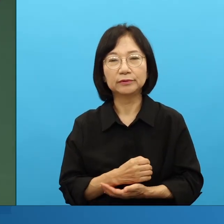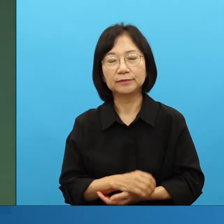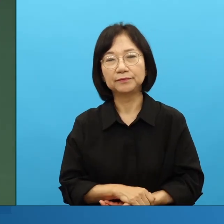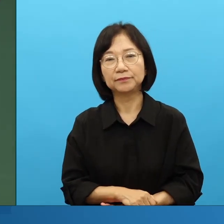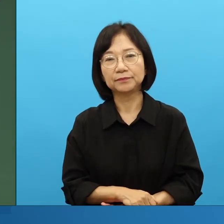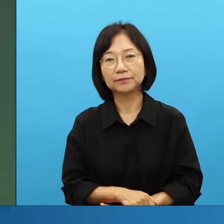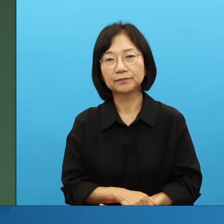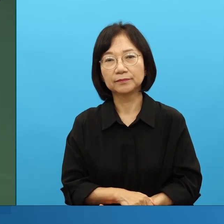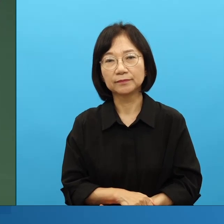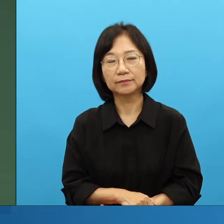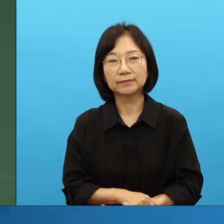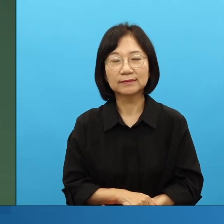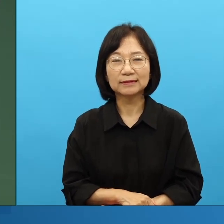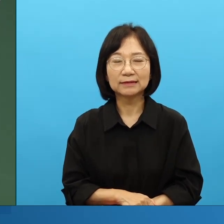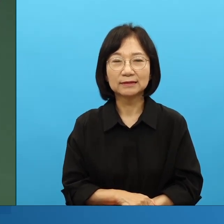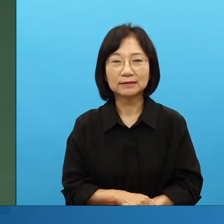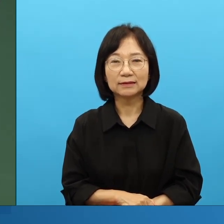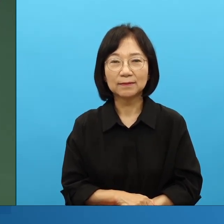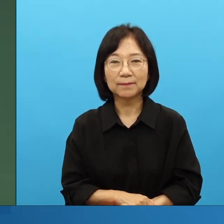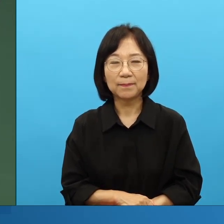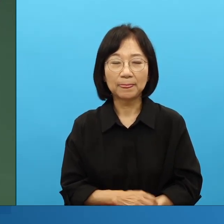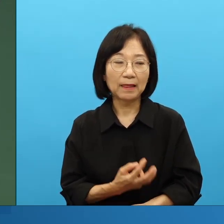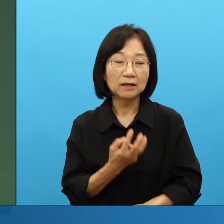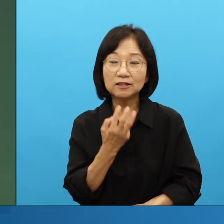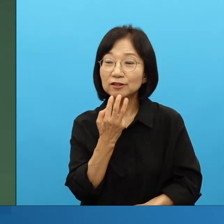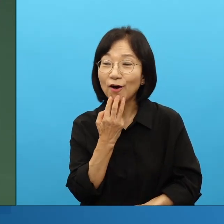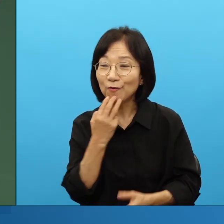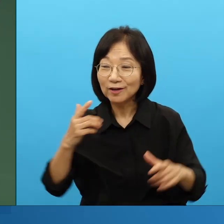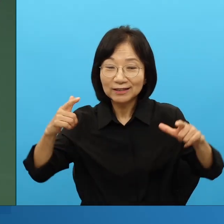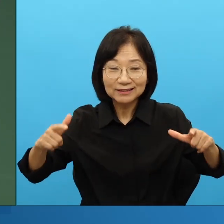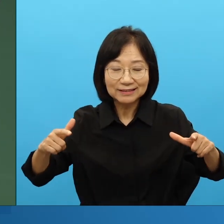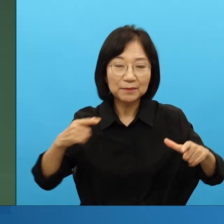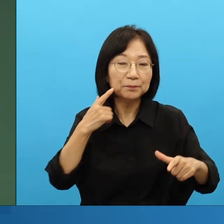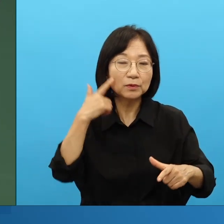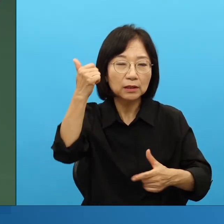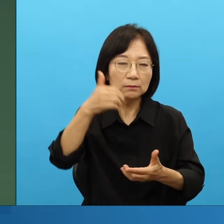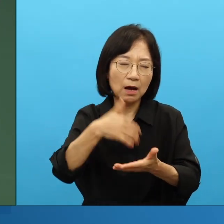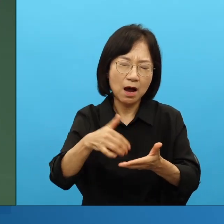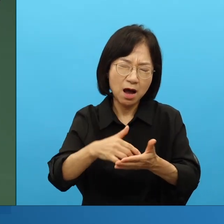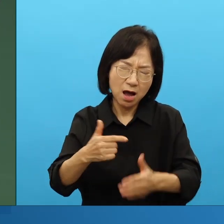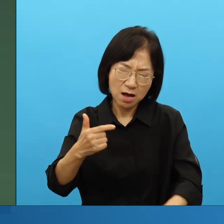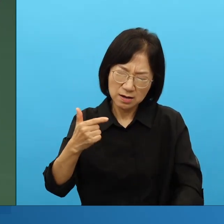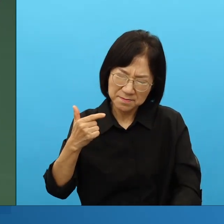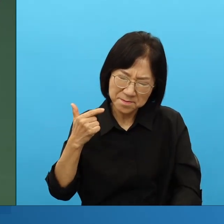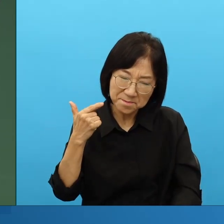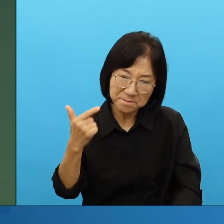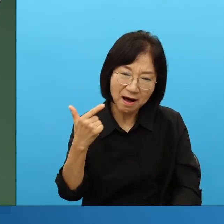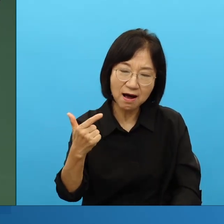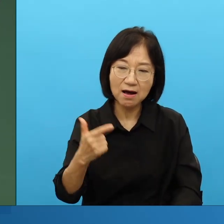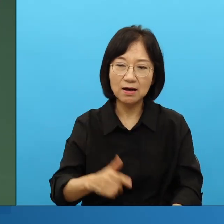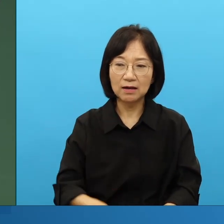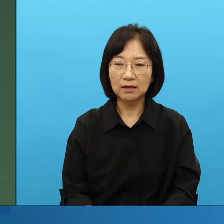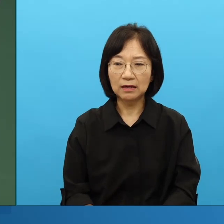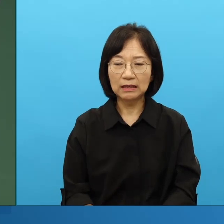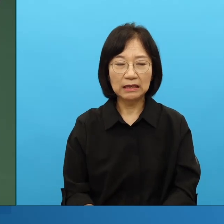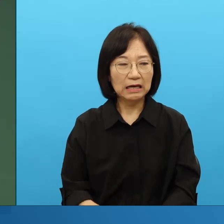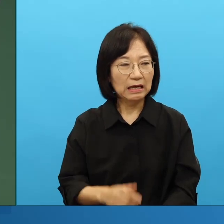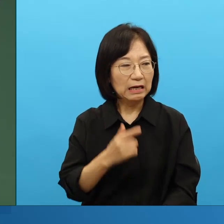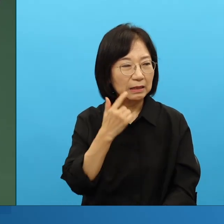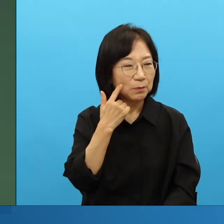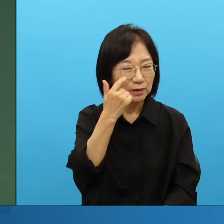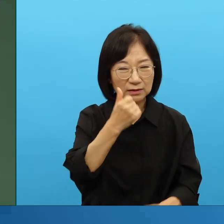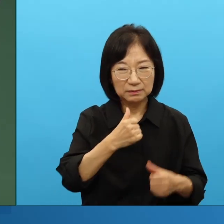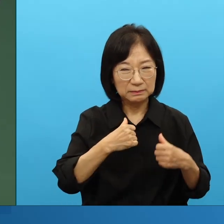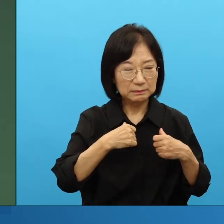应该觉得很羞耻的场面。 서울에만 목사님이 수만 명. 在首尔就有数万名。 목사 안 하고 지금 운전하고 다니고요. 택배하고